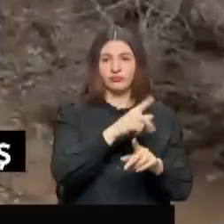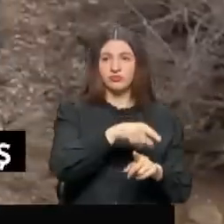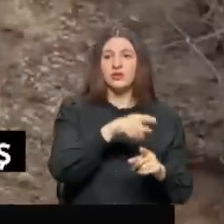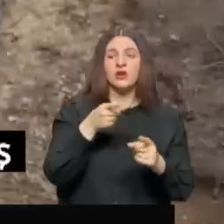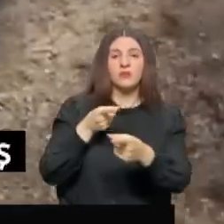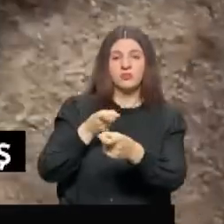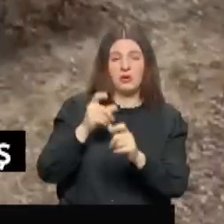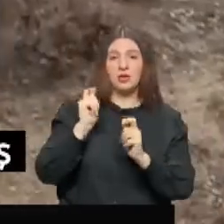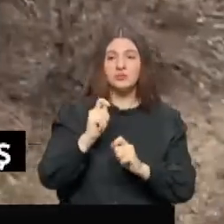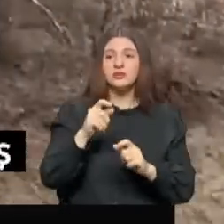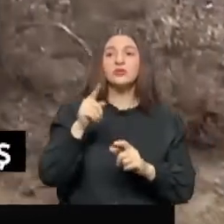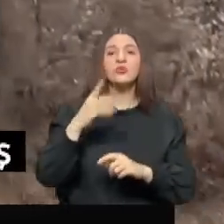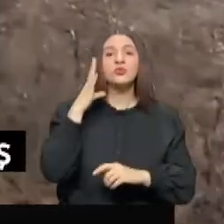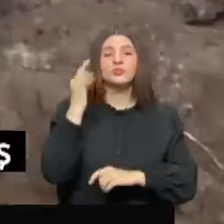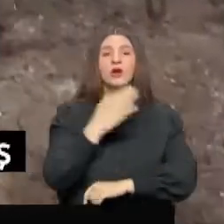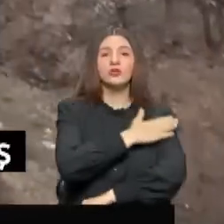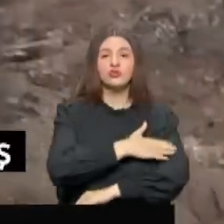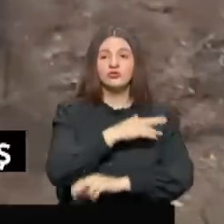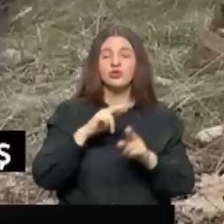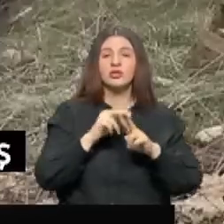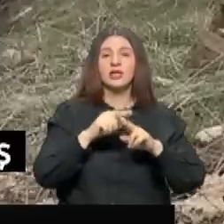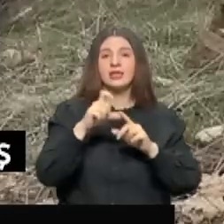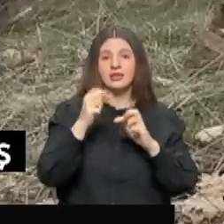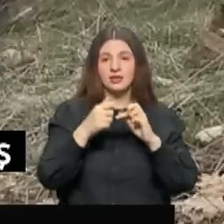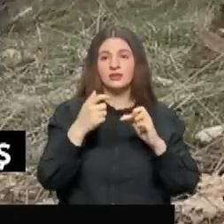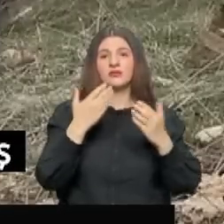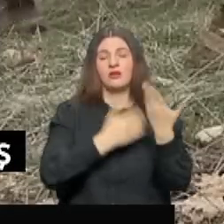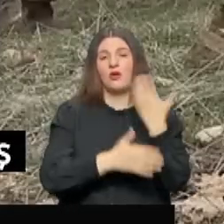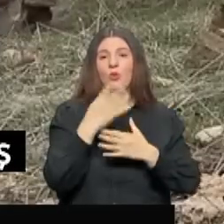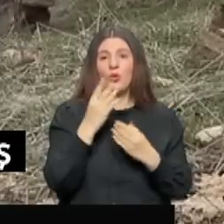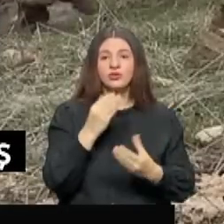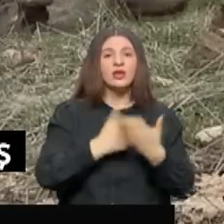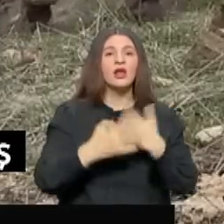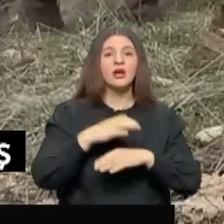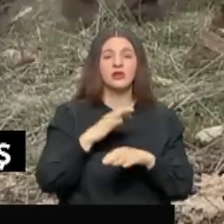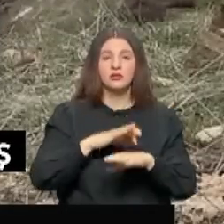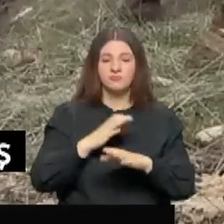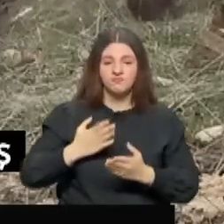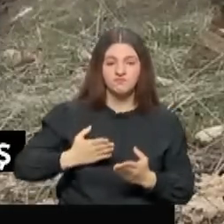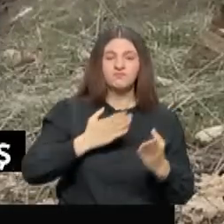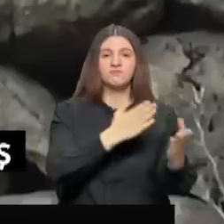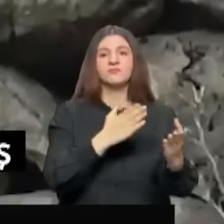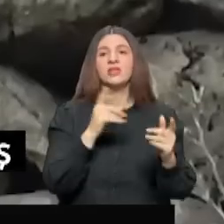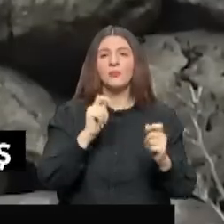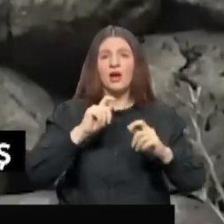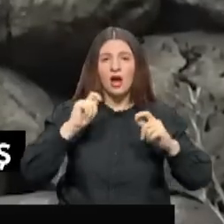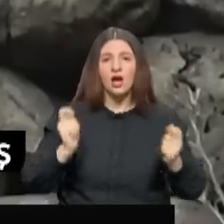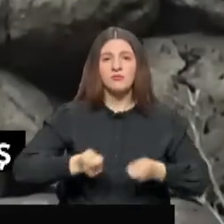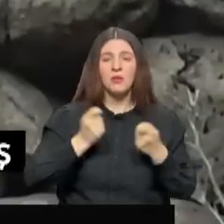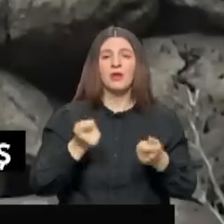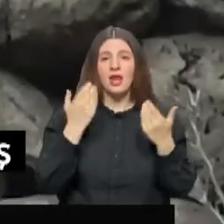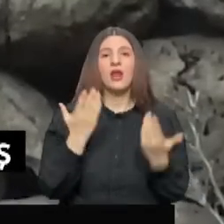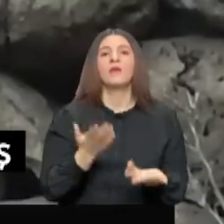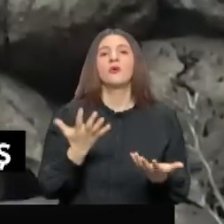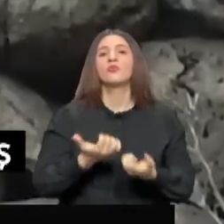açıldı. Saldırıda piyade uzman çavuş Kadir Kemik yaralandı. Yaralı asker kaldırıldığı hastanede yapılan tüm